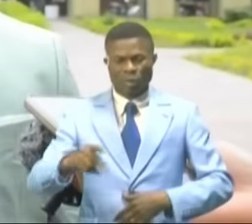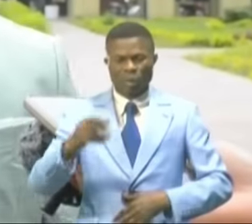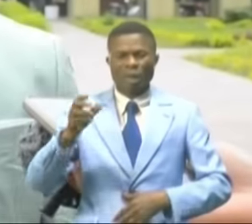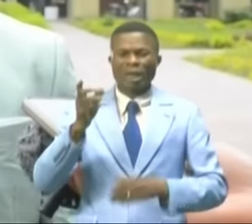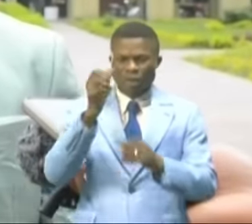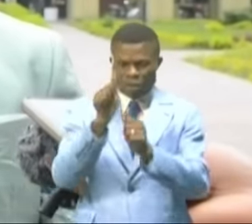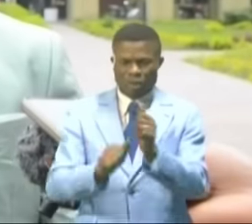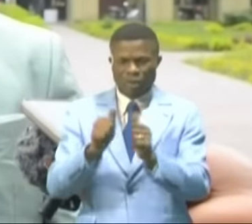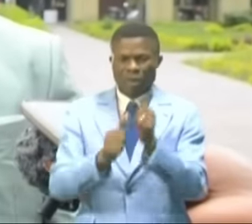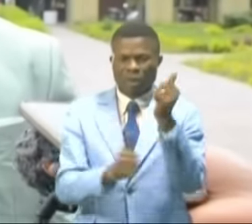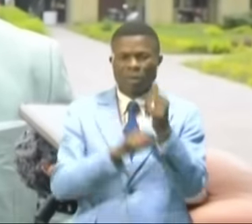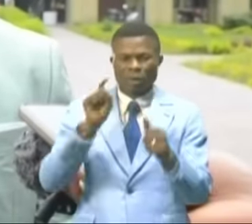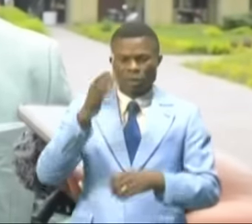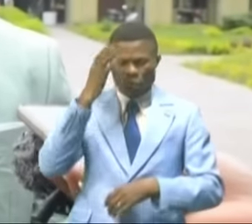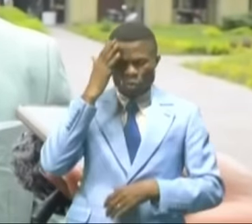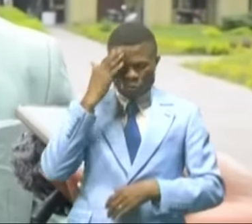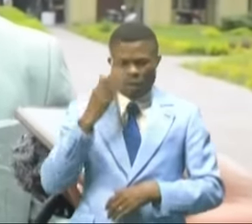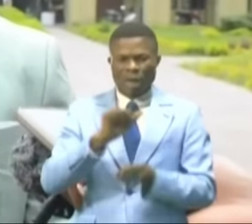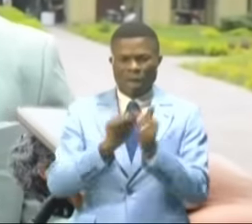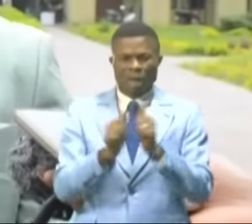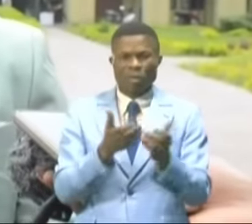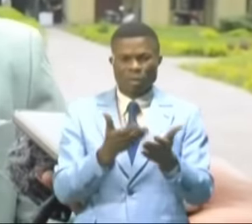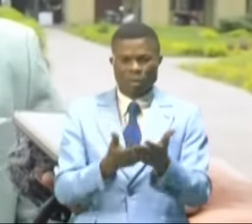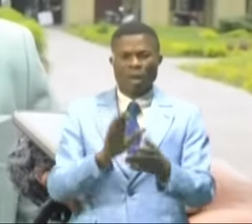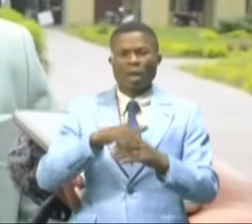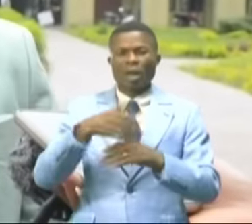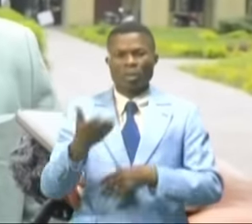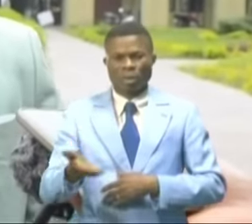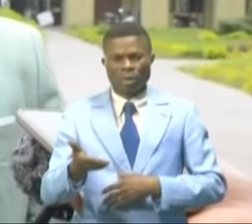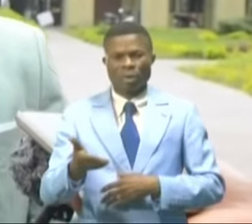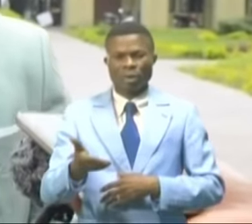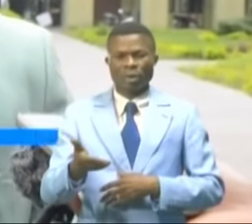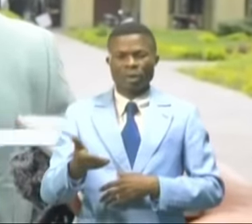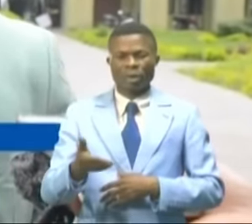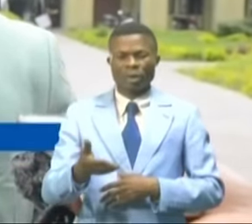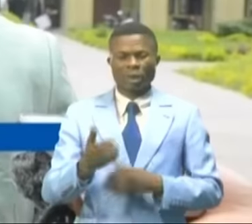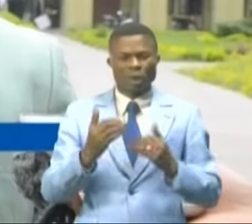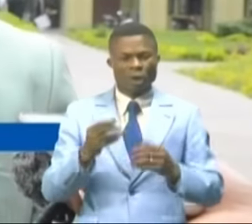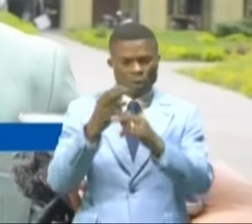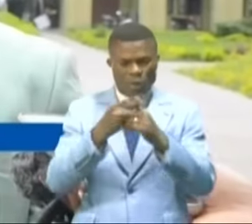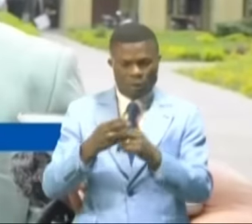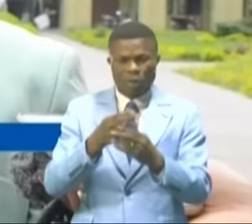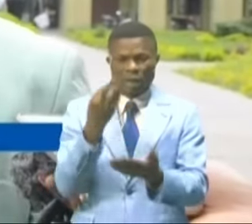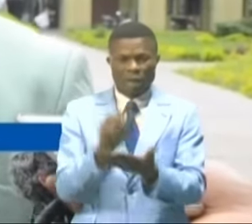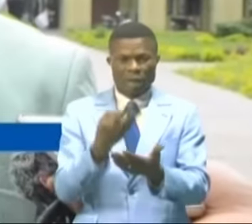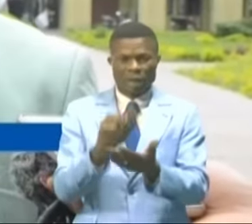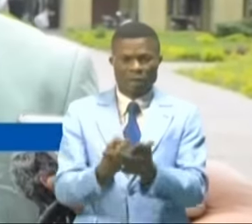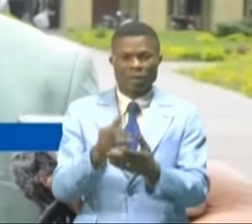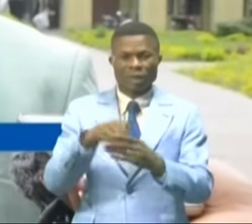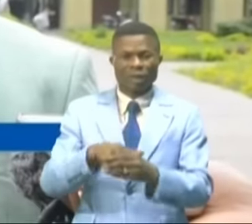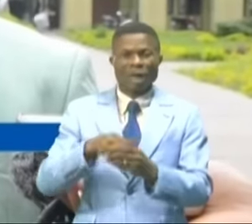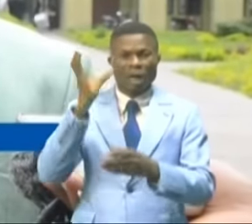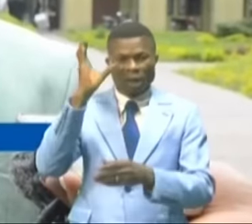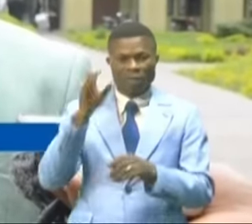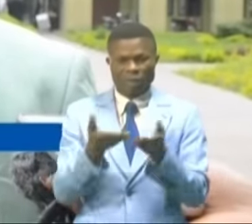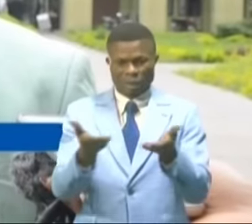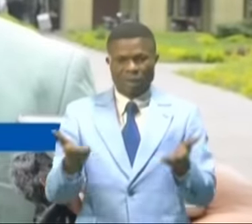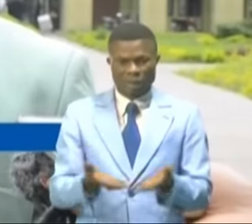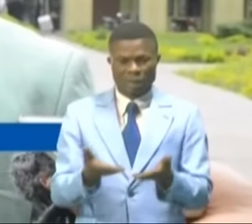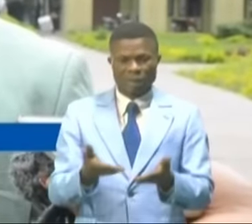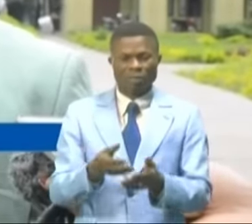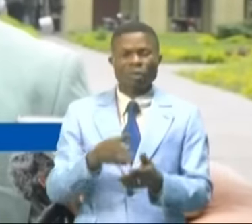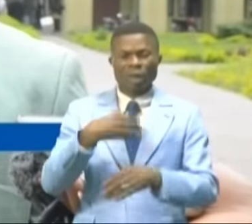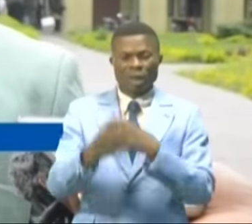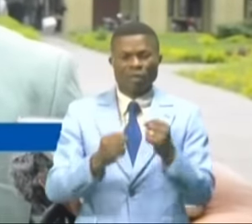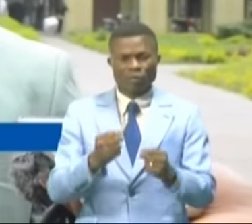peu l'évolution de la consolidation. Et après, ils vont contrôler les finances au niveau local. Nous allons faire un